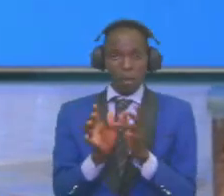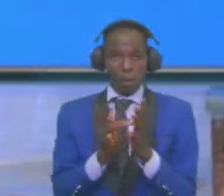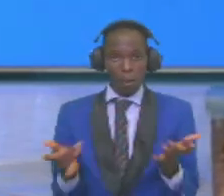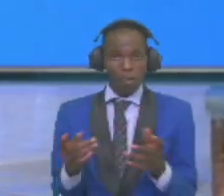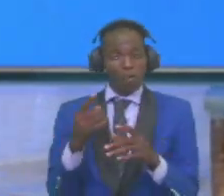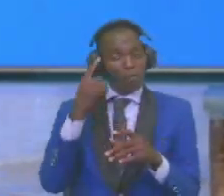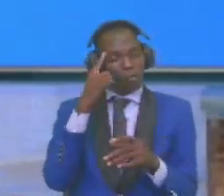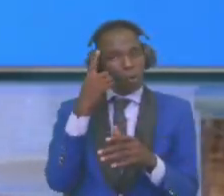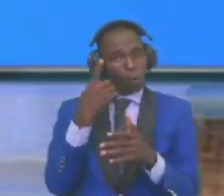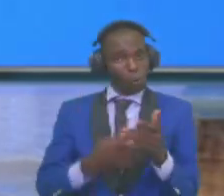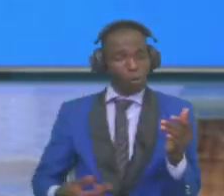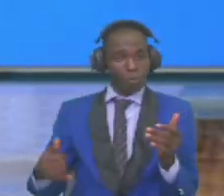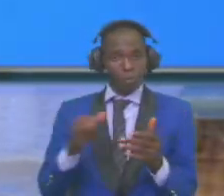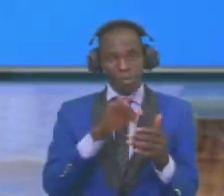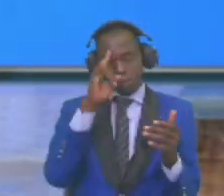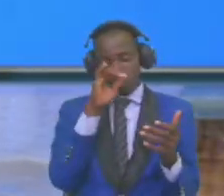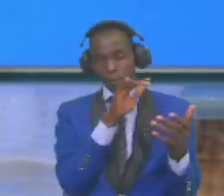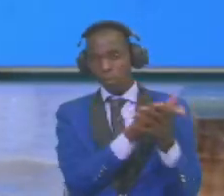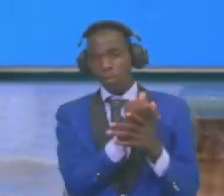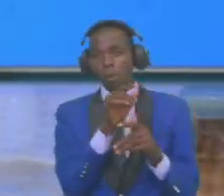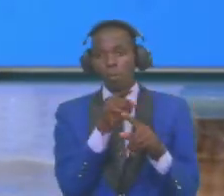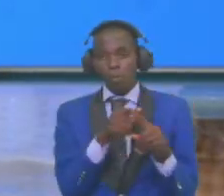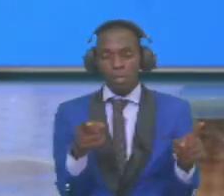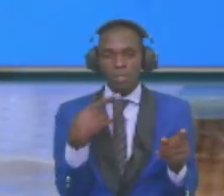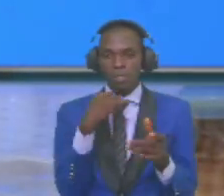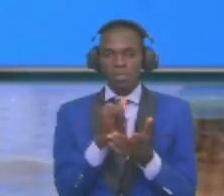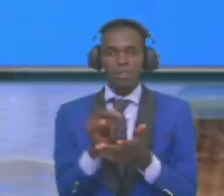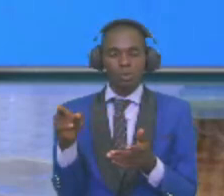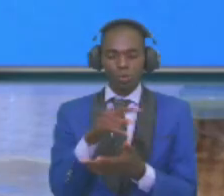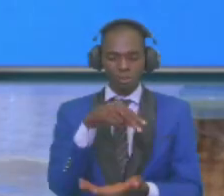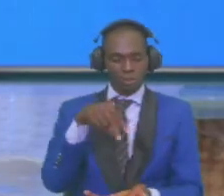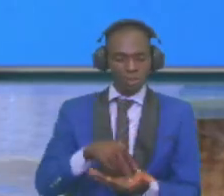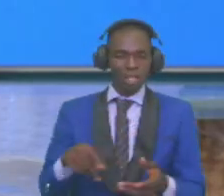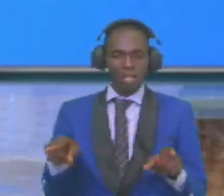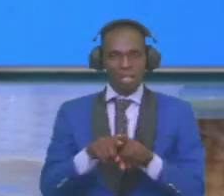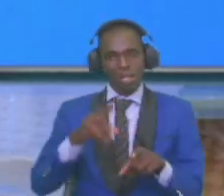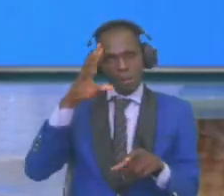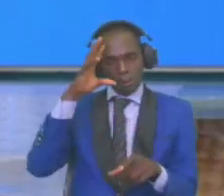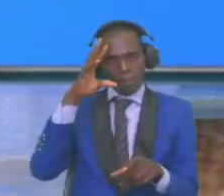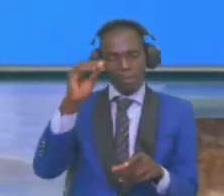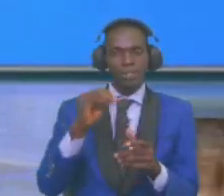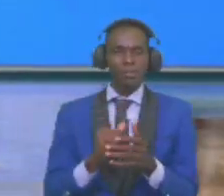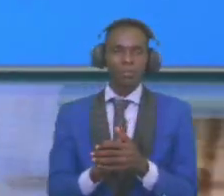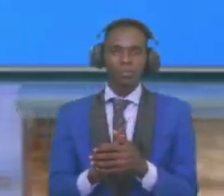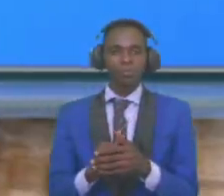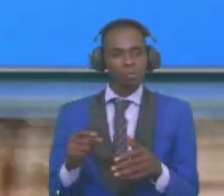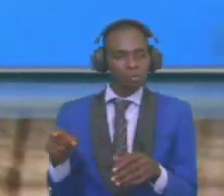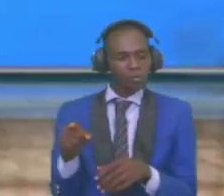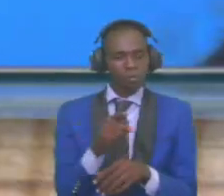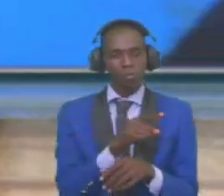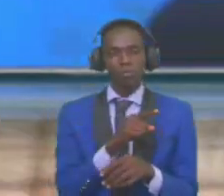chapitre inverse de ce qu'ils croient mais s'est dit peu soyez des hommes tu te tiens comme un homme